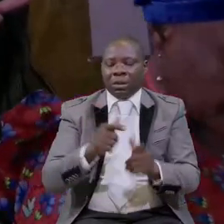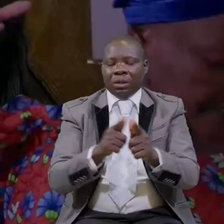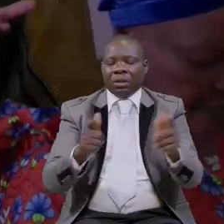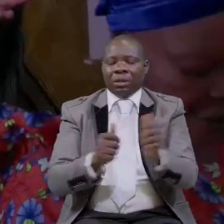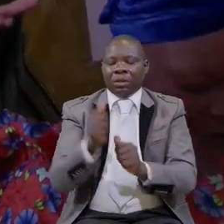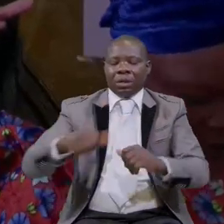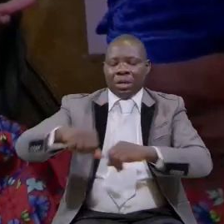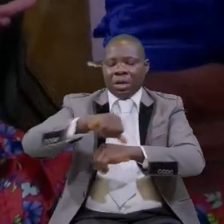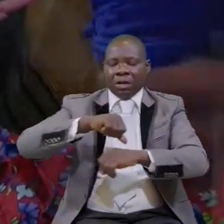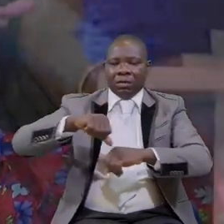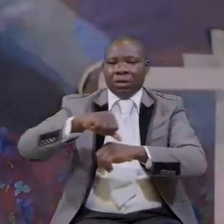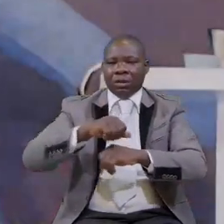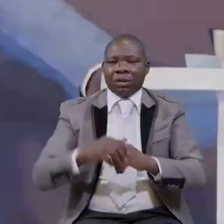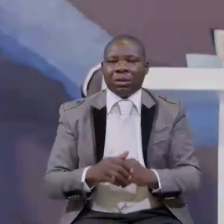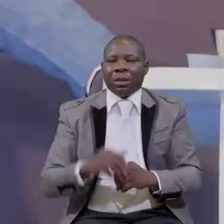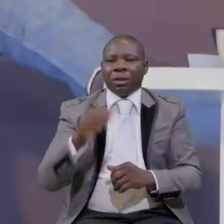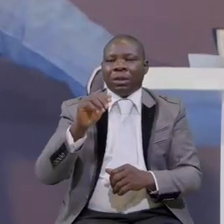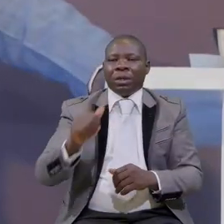une plus grande onction,